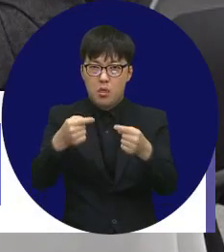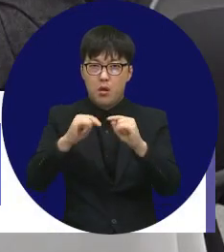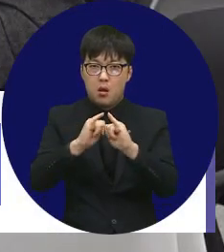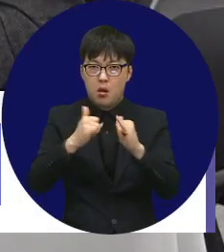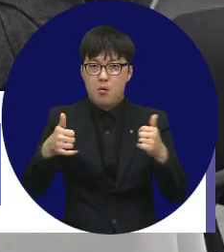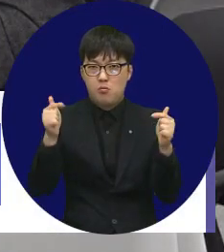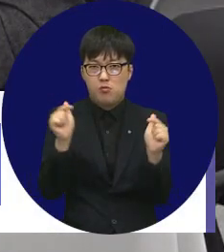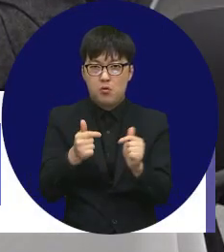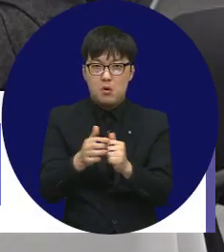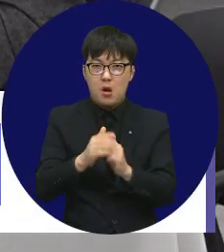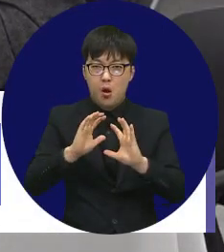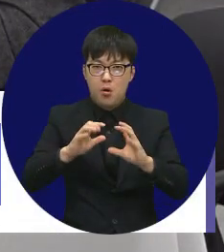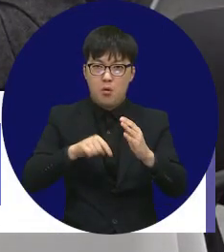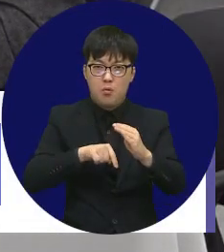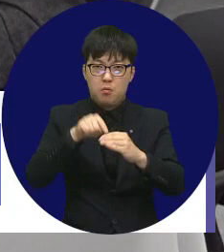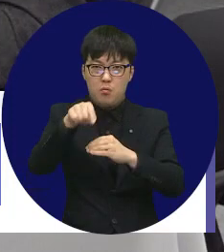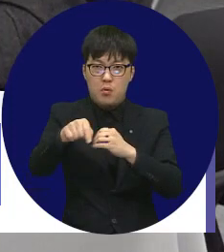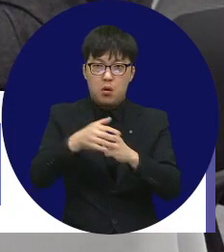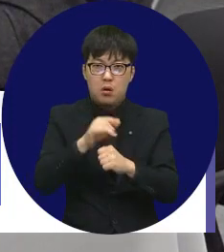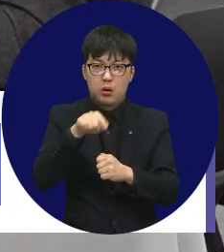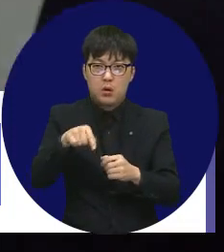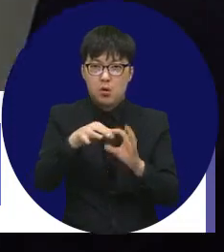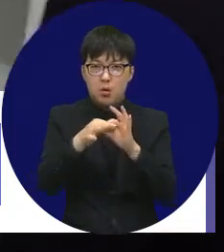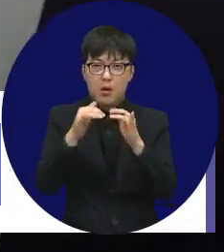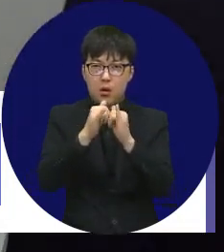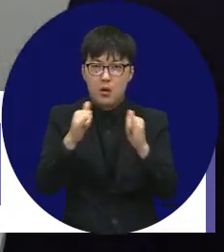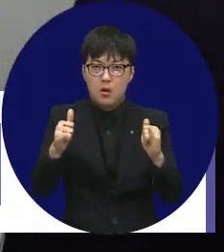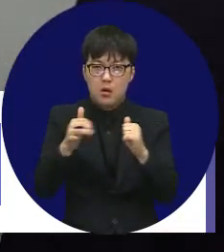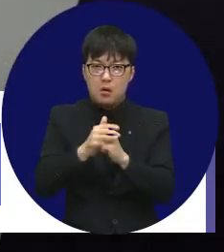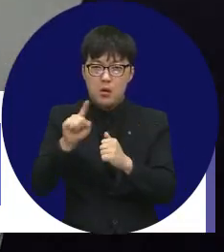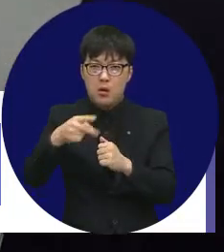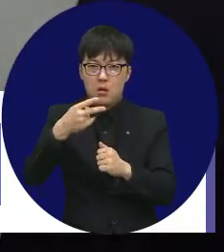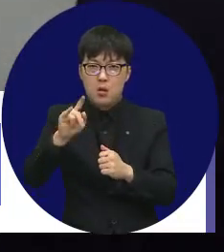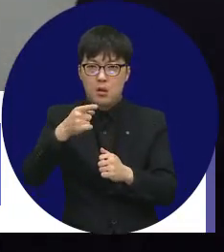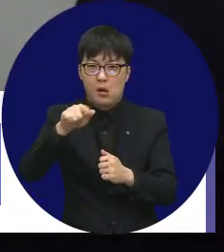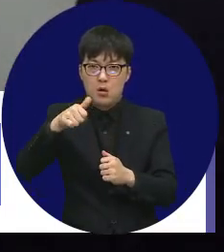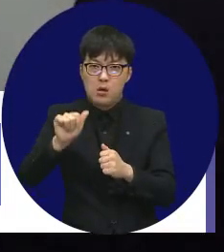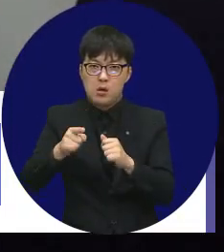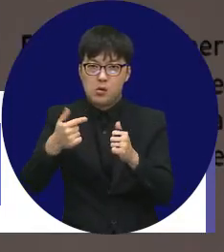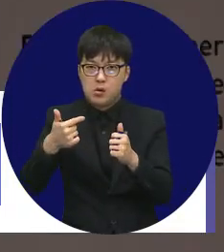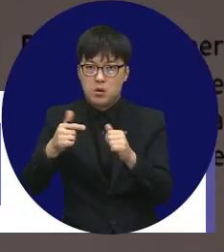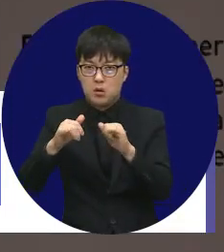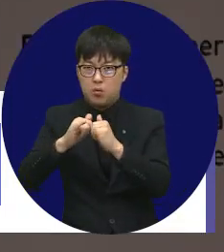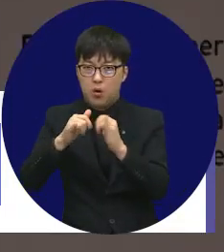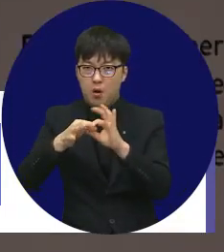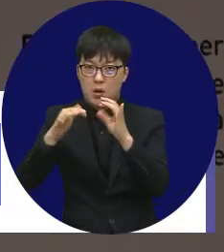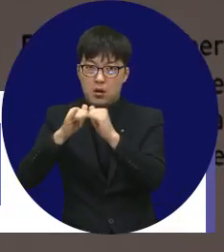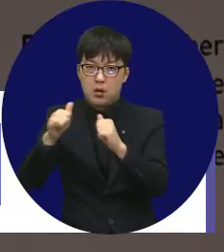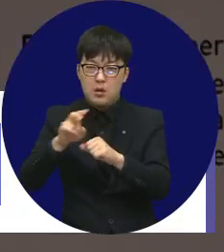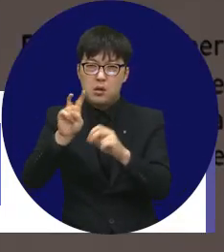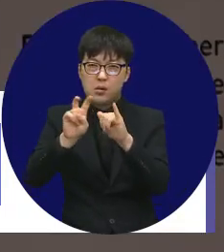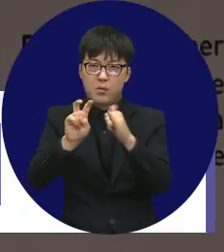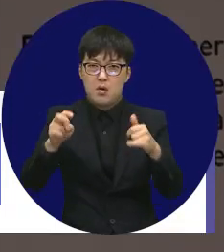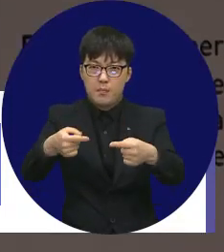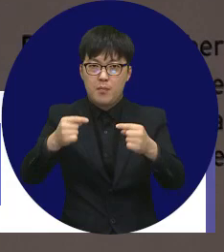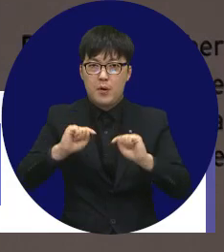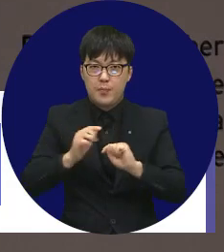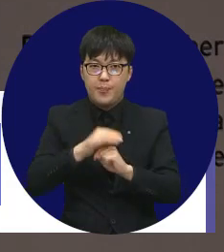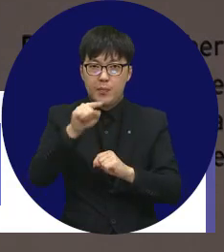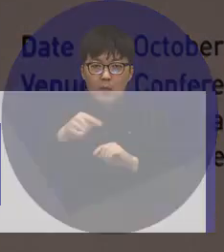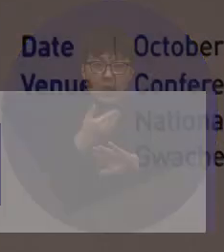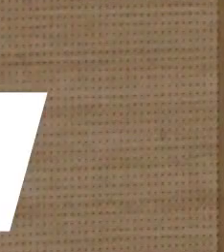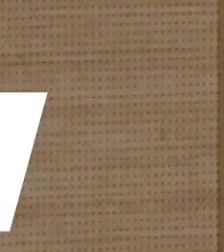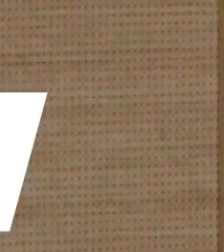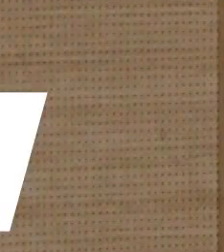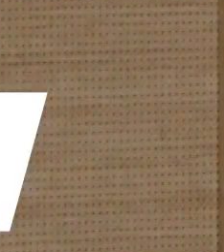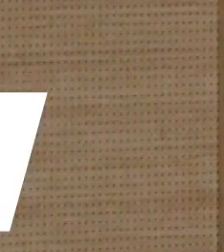최소화해 국내외 선거 관계자와 주한대사관 관계자 등 20여 명이 참석했으며, 해외 선거 전문가들은 화상으로